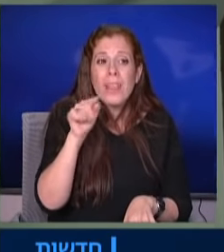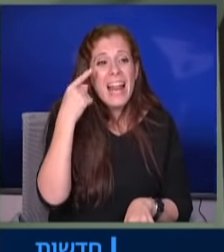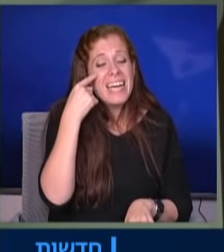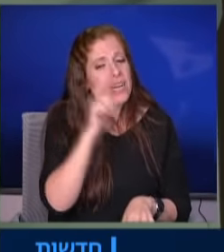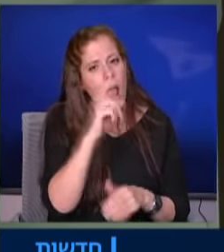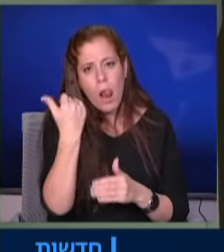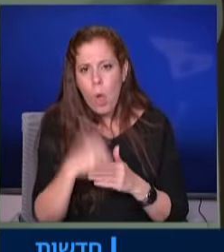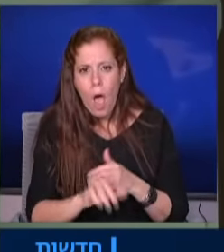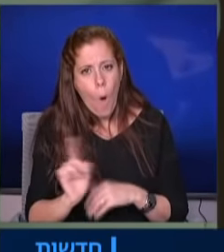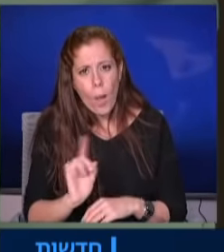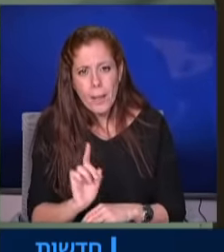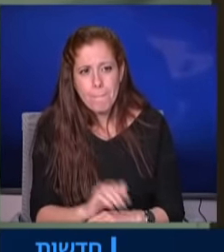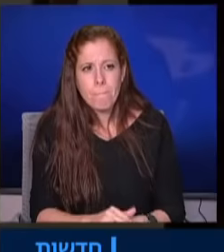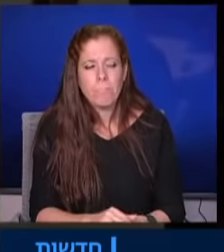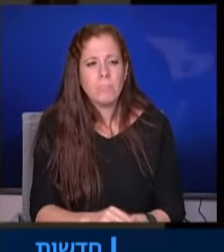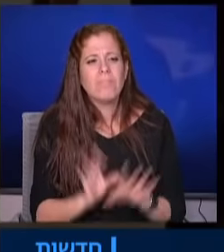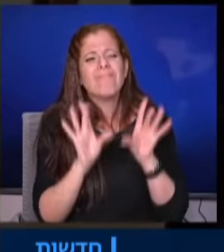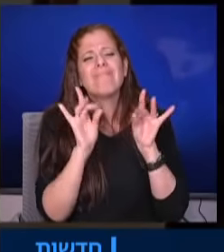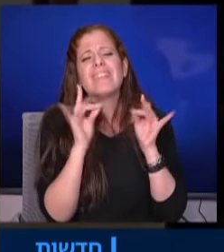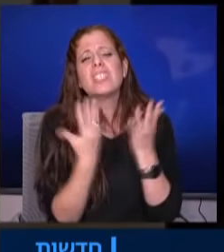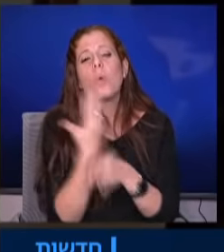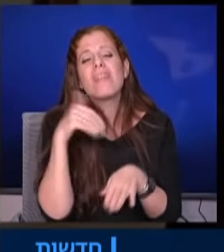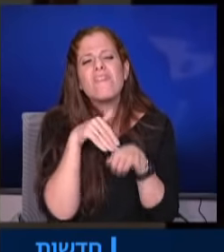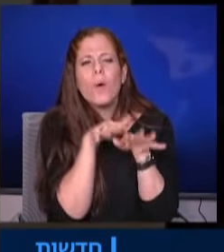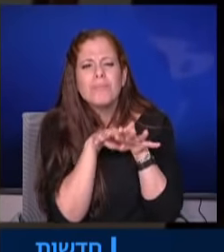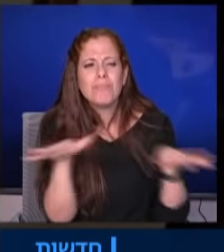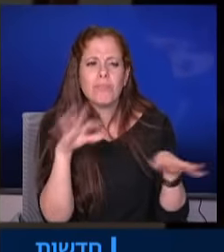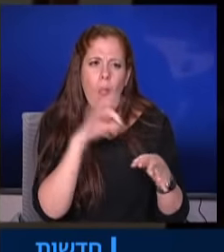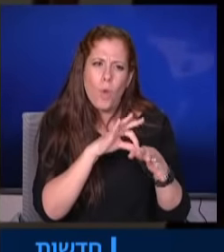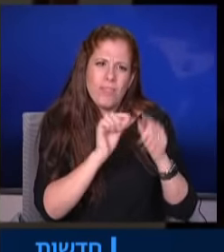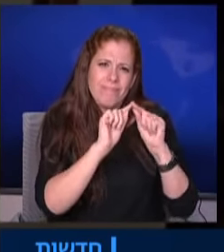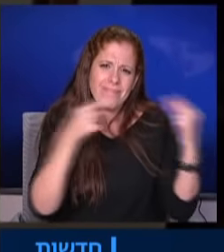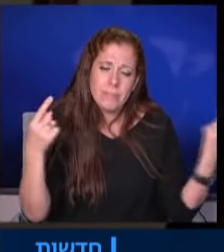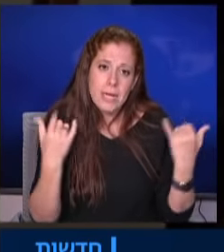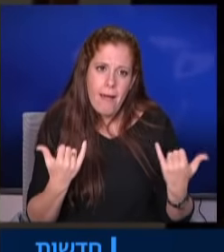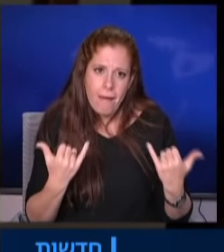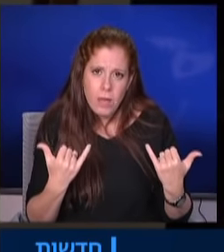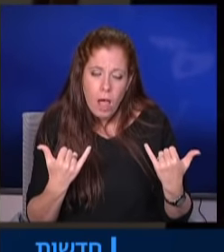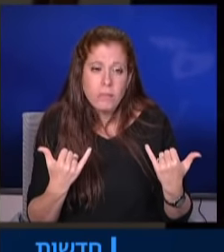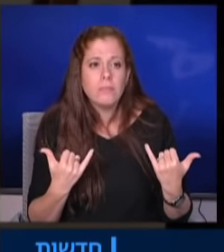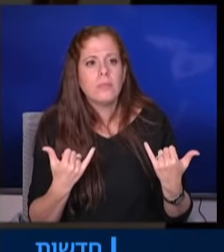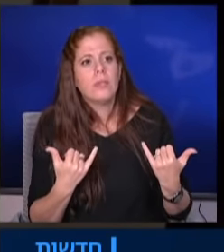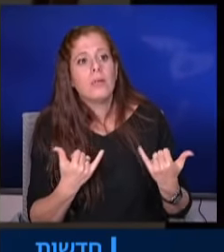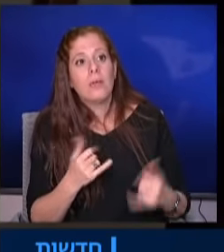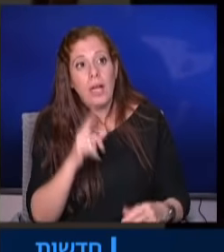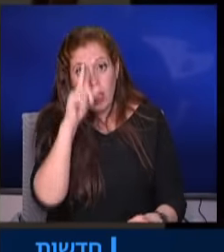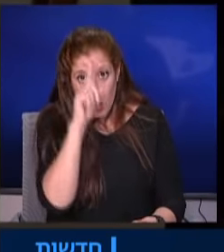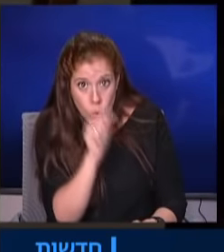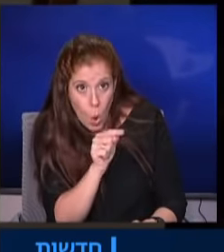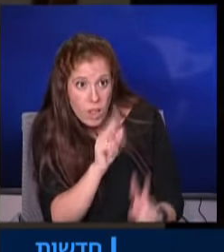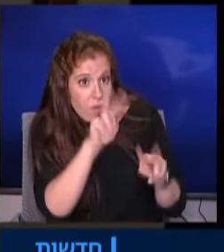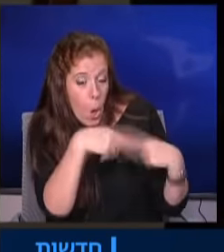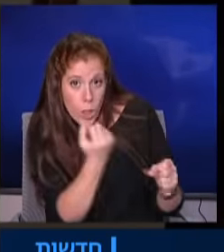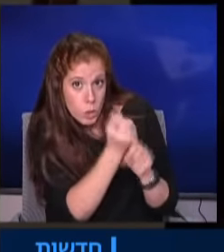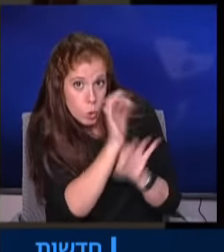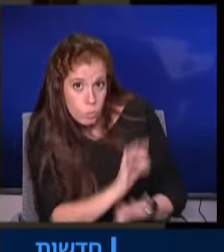יהיו האחרונים. יש עשרות דיווחים על רופאים שונים כרגע. אתן יודעות עליהן, אבל לא יכולות לעשות